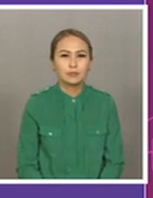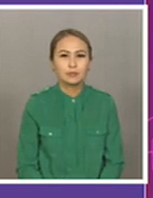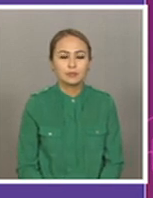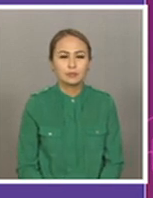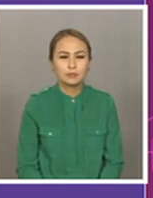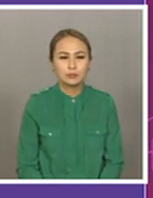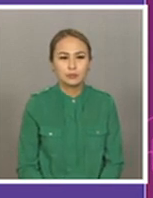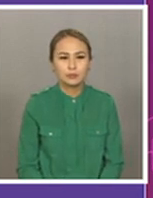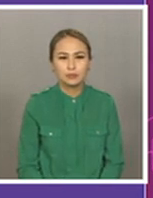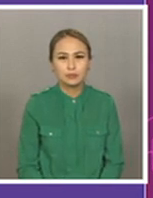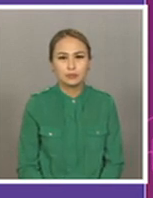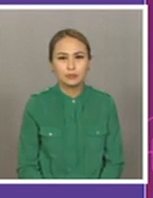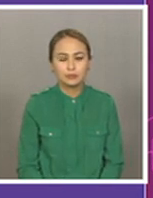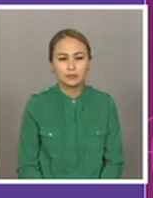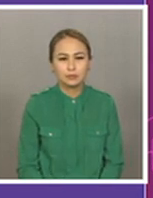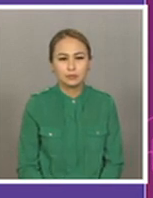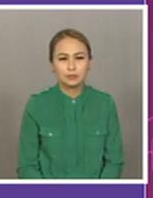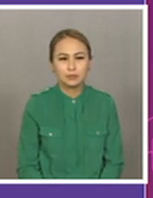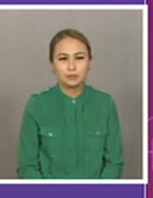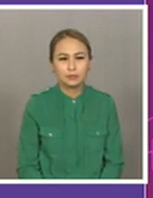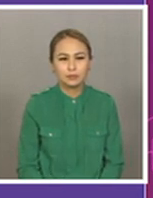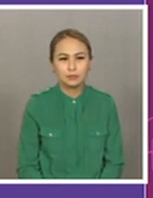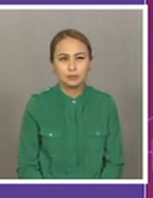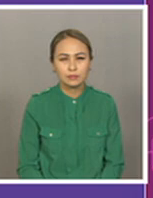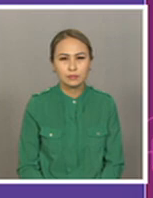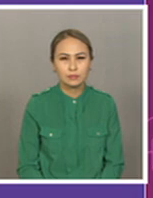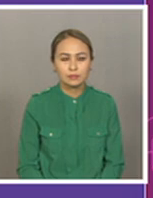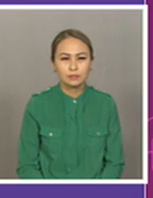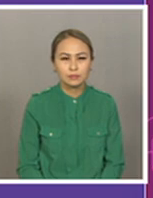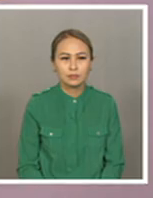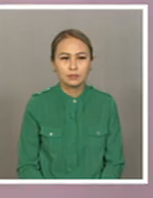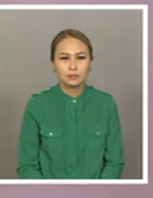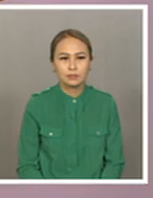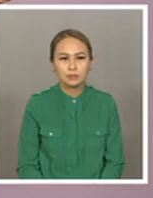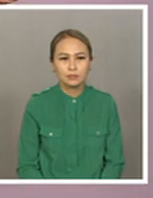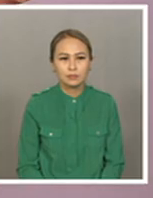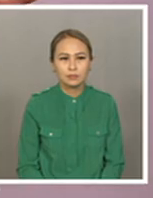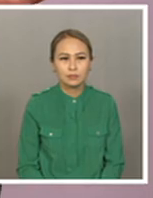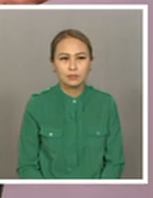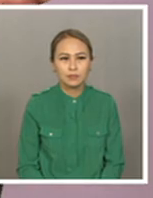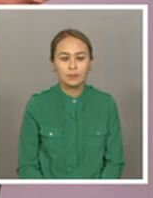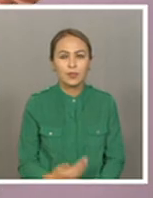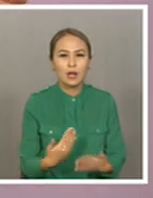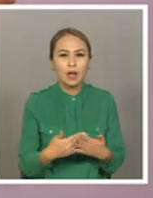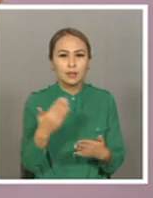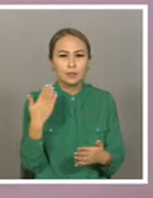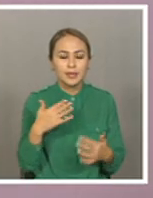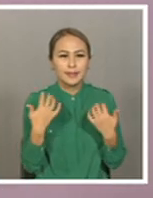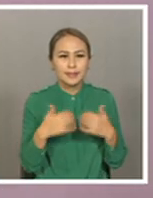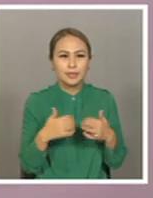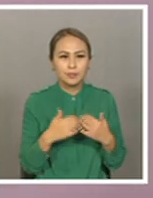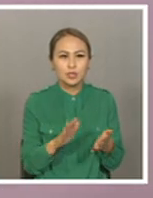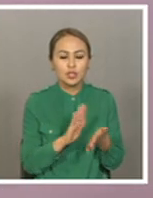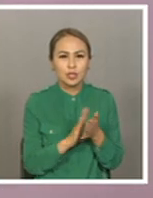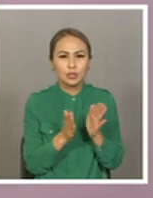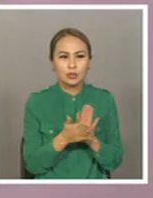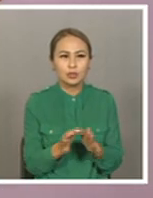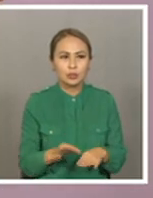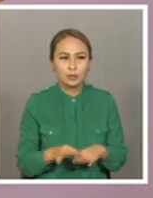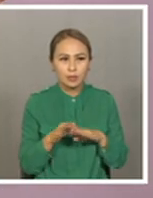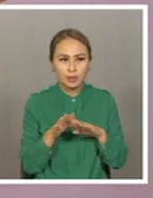болады. Жақсы, келесі тапсырманы қарастырайық. Алдымен есептің шартын құрып аламыз.